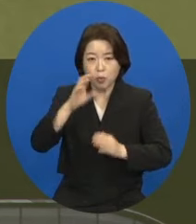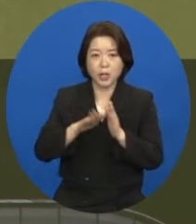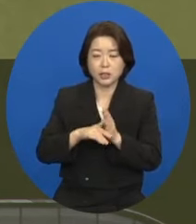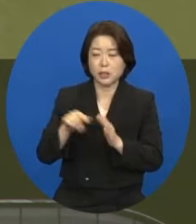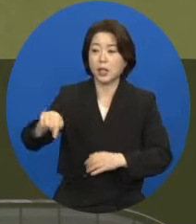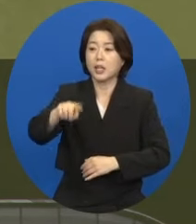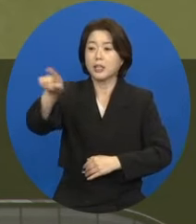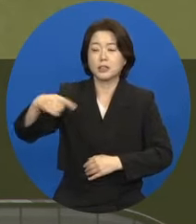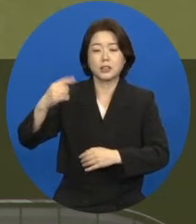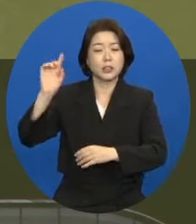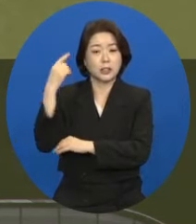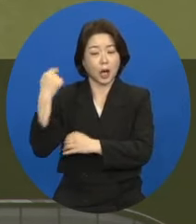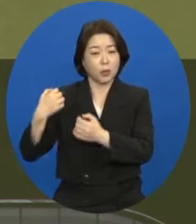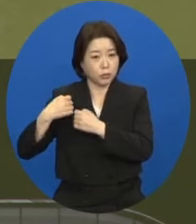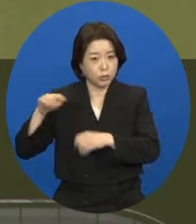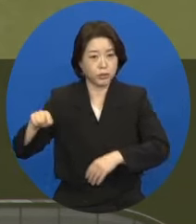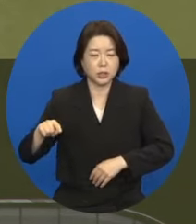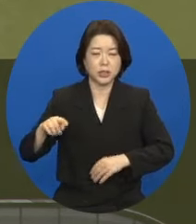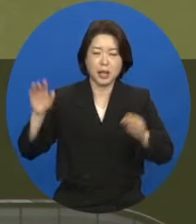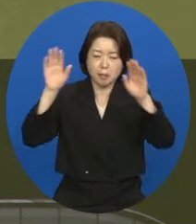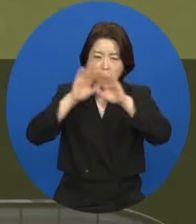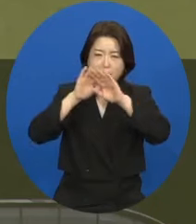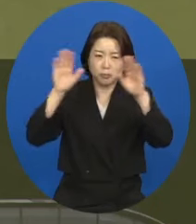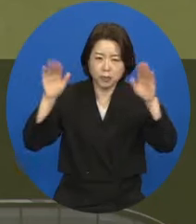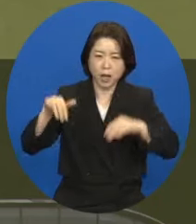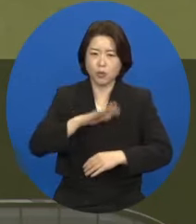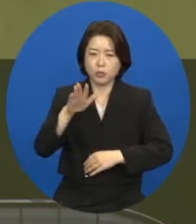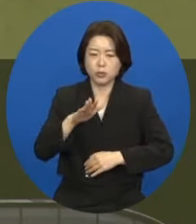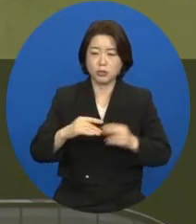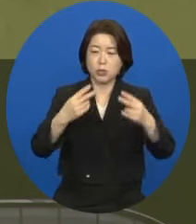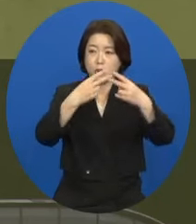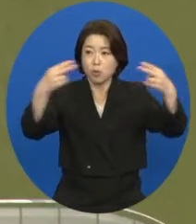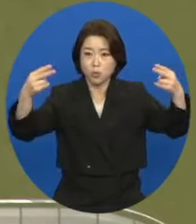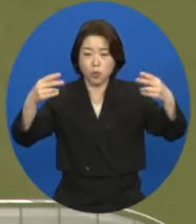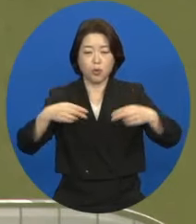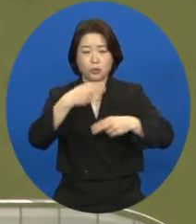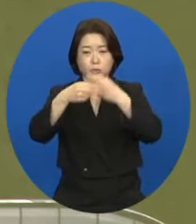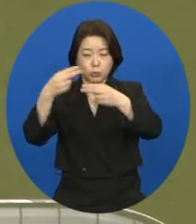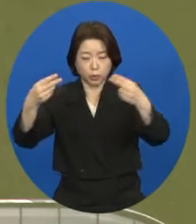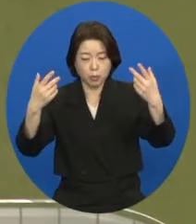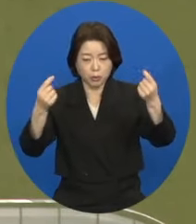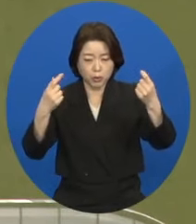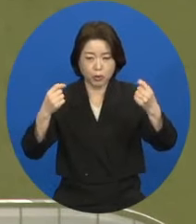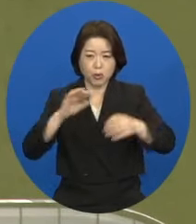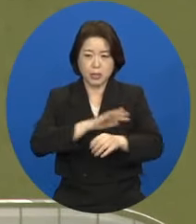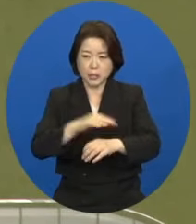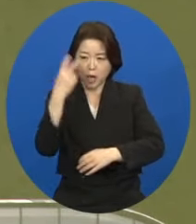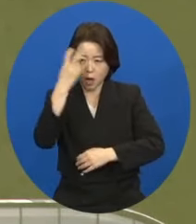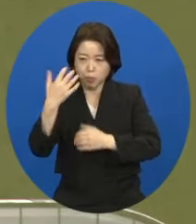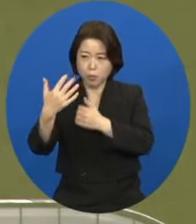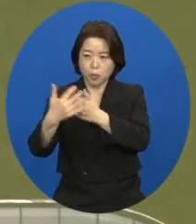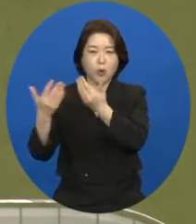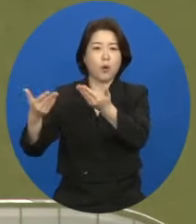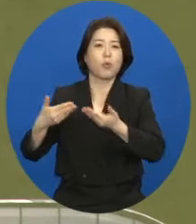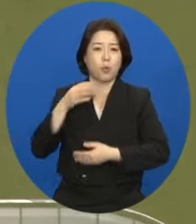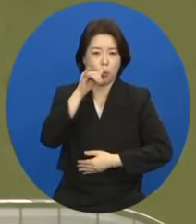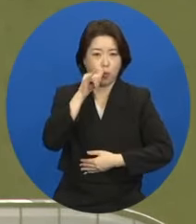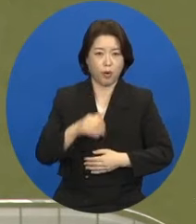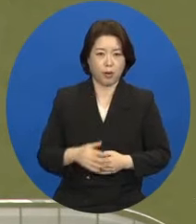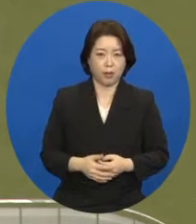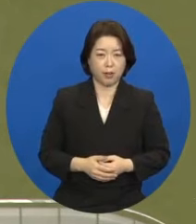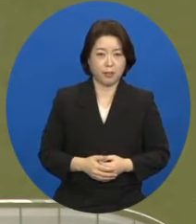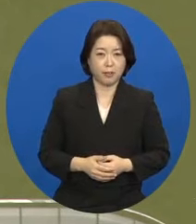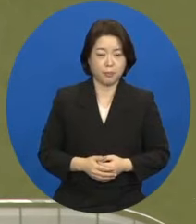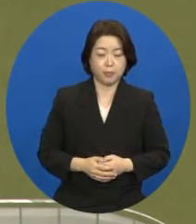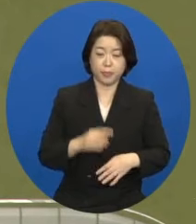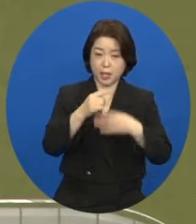낮이나 우리를 성벽과 같이 잘 보살펴 주었습니다. 이런 얘기를 해요. 그래서 이제 시기가 지나서 양털 깎는